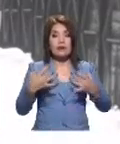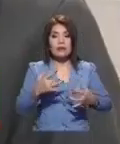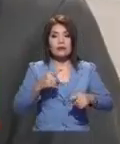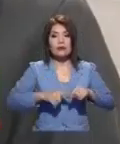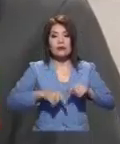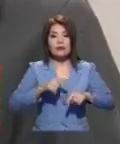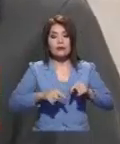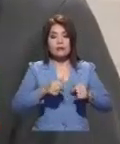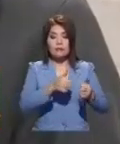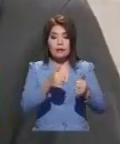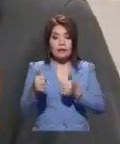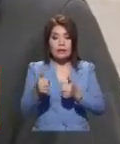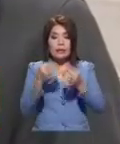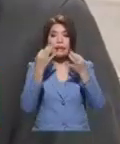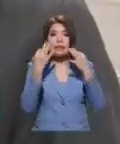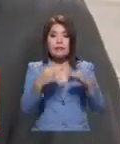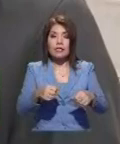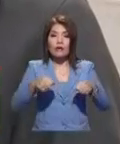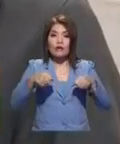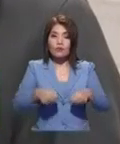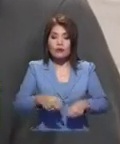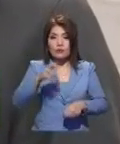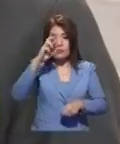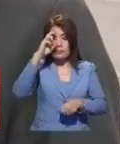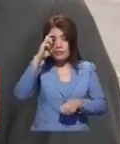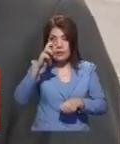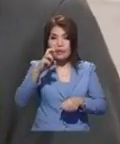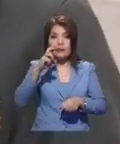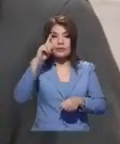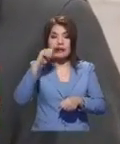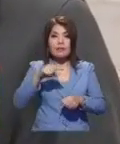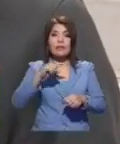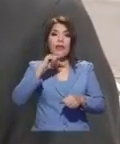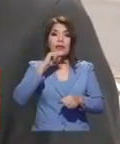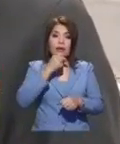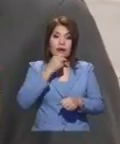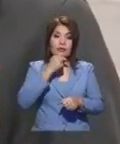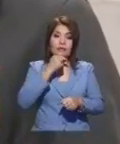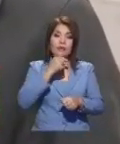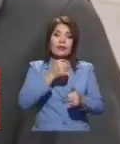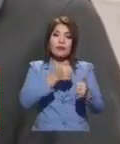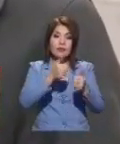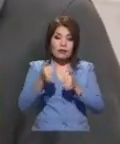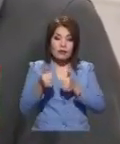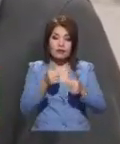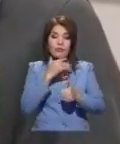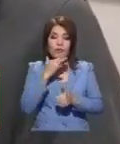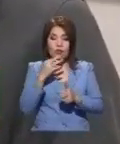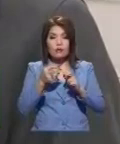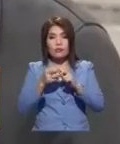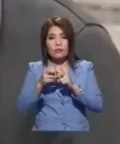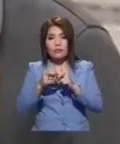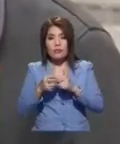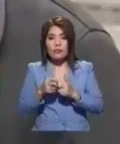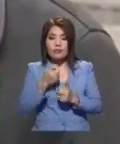тамаша. Демократиялық құқықтық мемлекетті біз құрдық. Экономикалық жағынан да әрине де көптеген қиыншылықтар